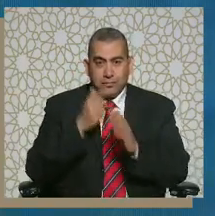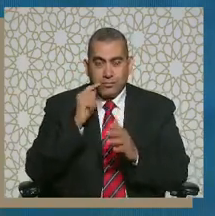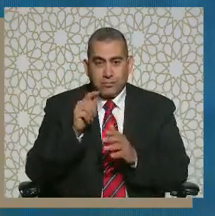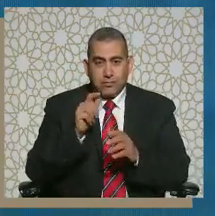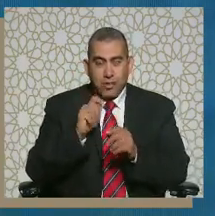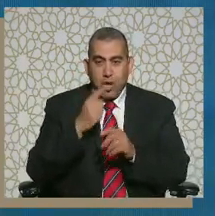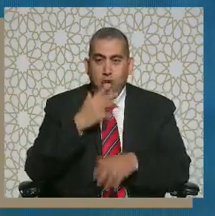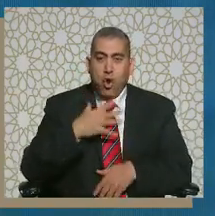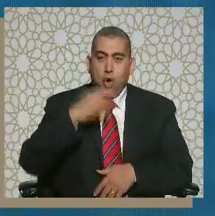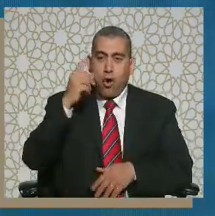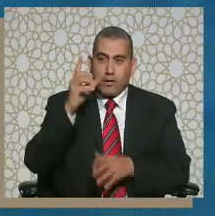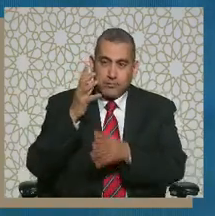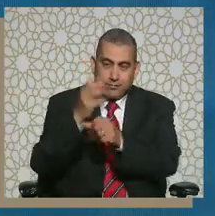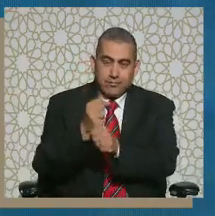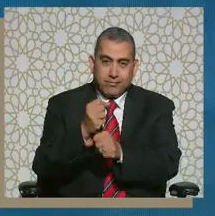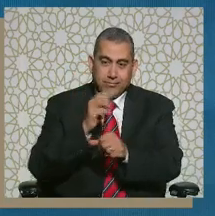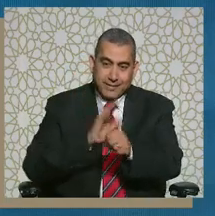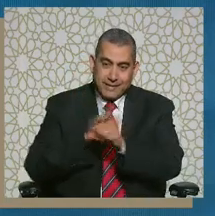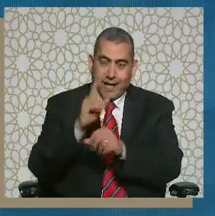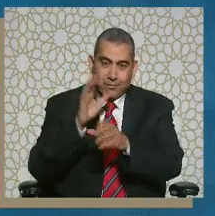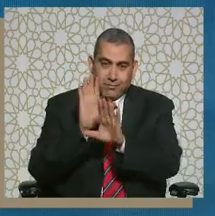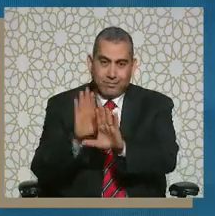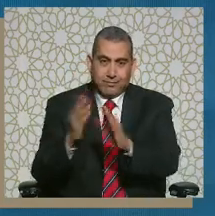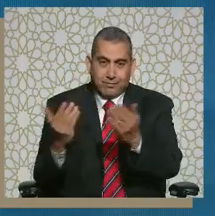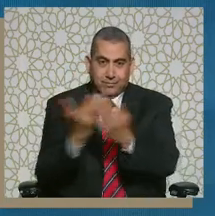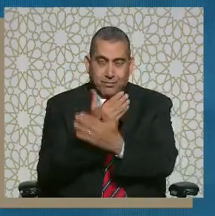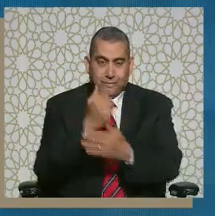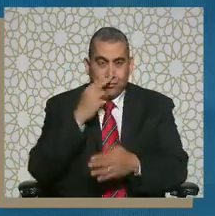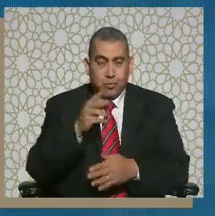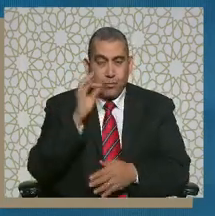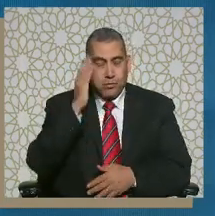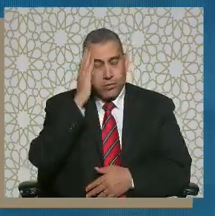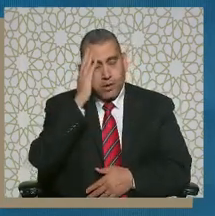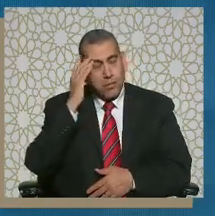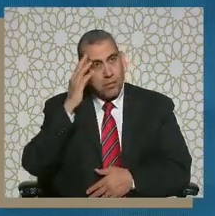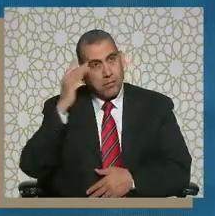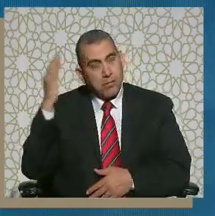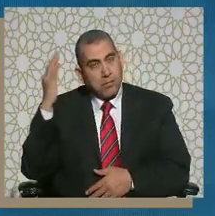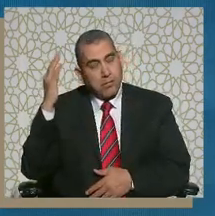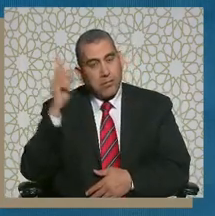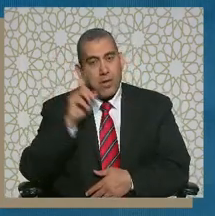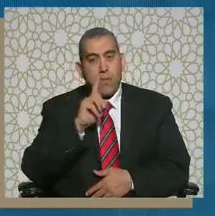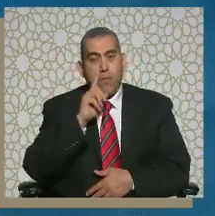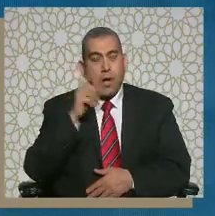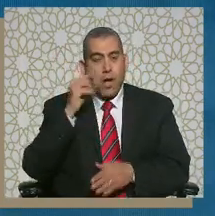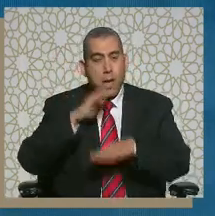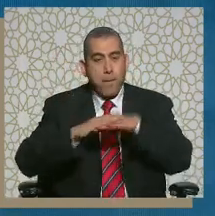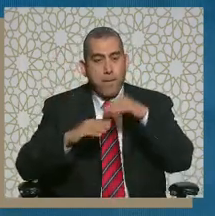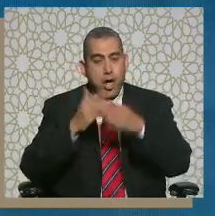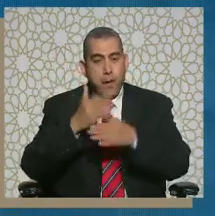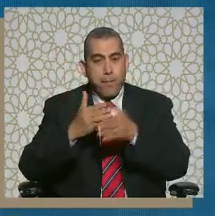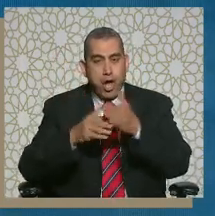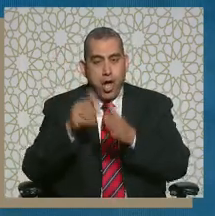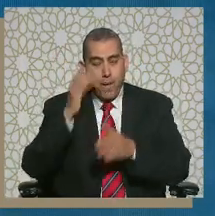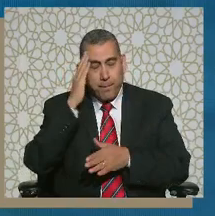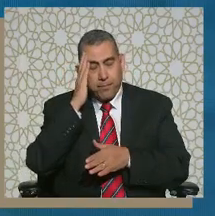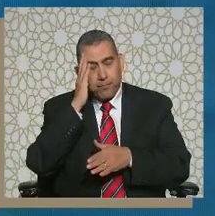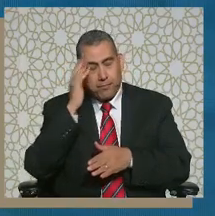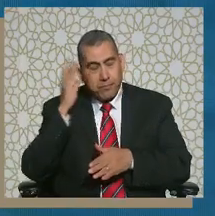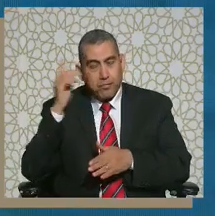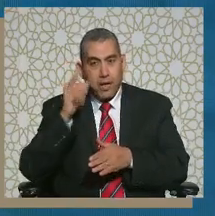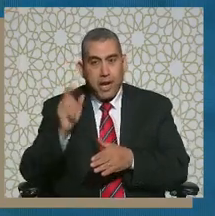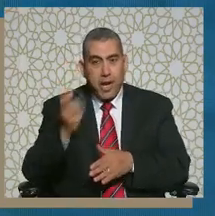روحه ومهجته من الذبح مع ان الرؤيه دي كانت رؤيه نبي ده لبيان كرامه البشر كلهم